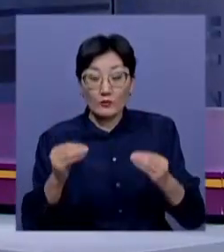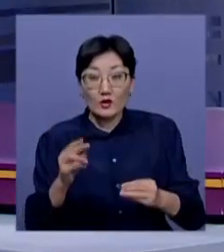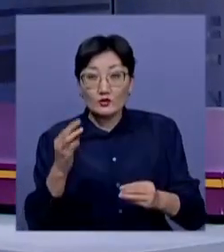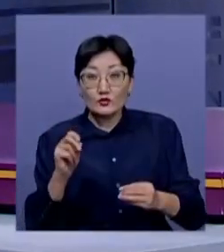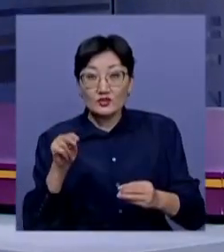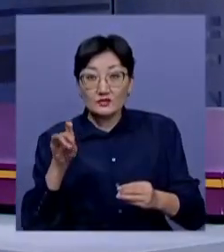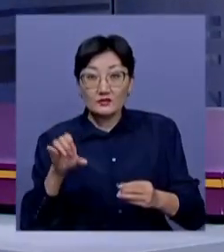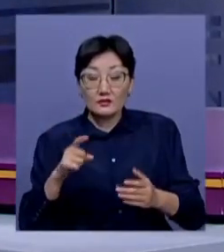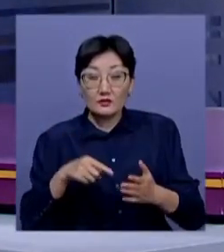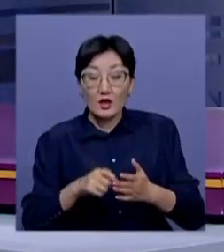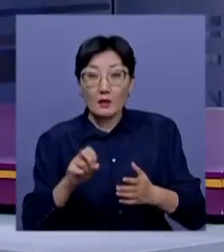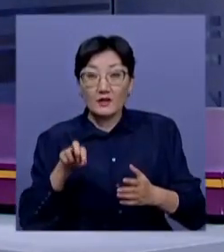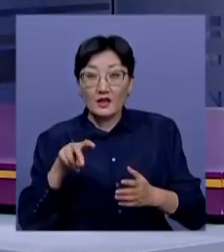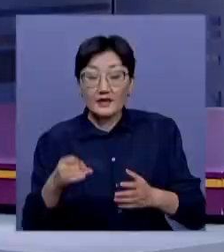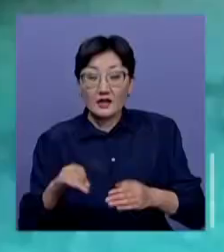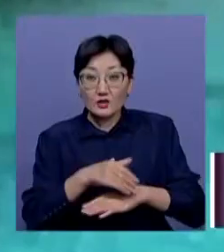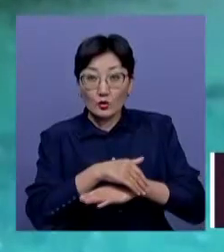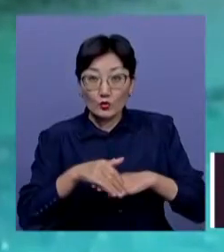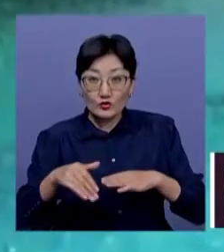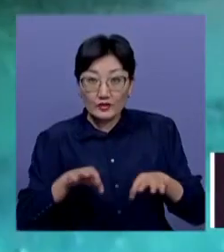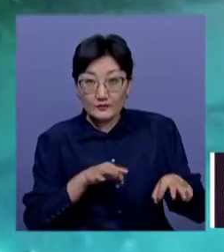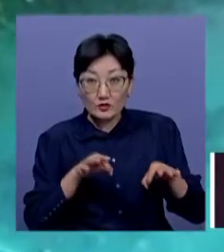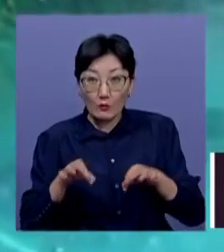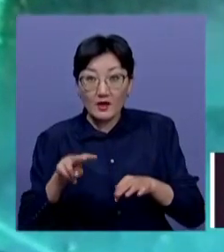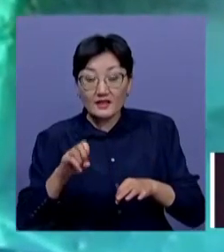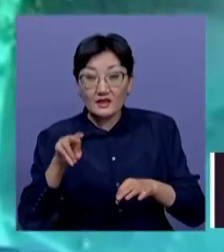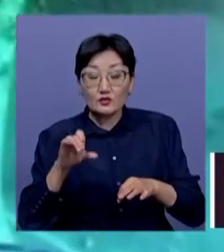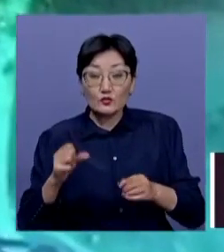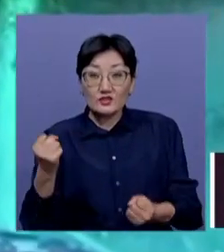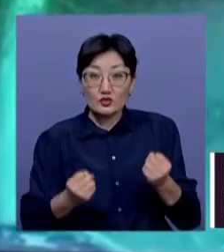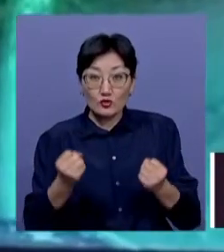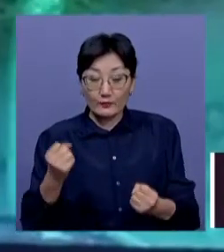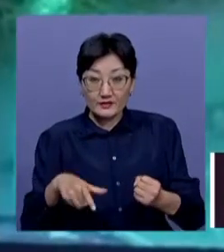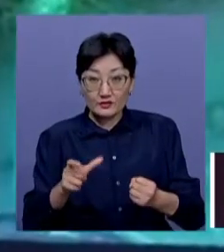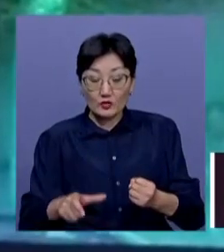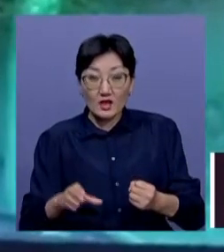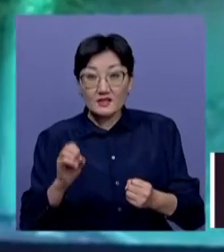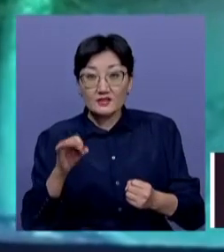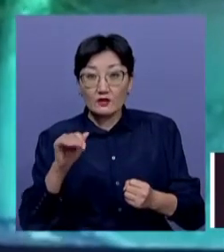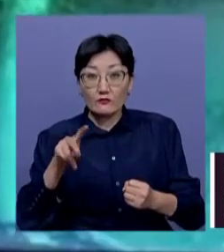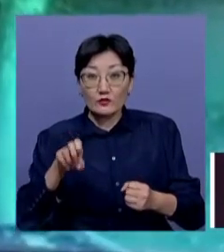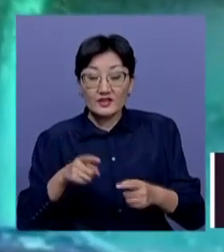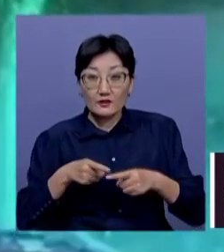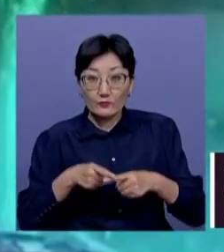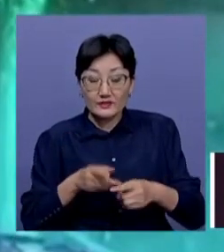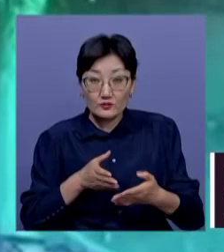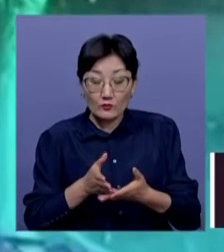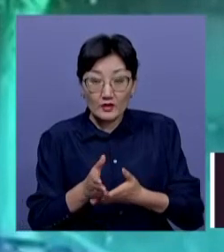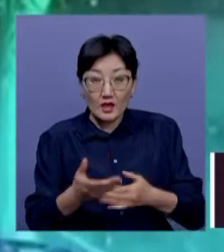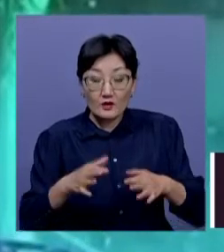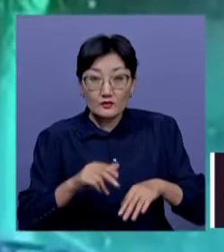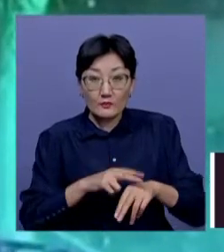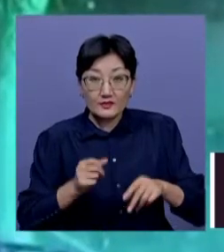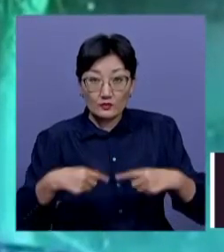Щучинск қаласының Абылайхан көшесімен жүйткіп келе жатқан Lexus автокөлігінің жүргізушісі Сейфуллин көшесін қиып өткенде жергілікті